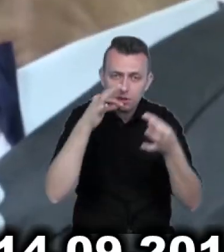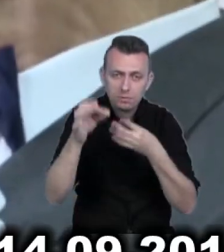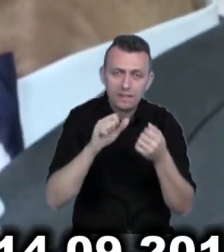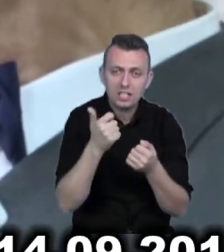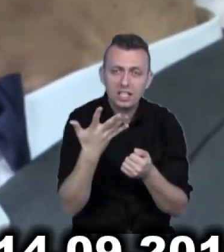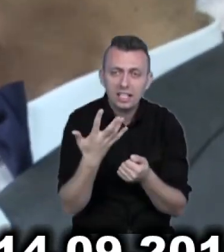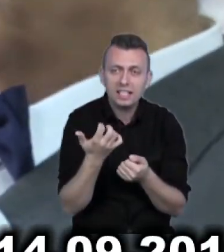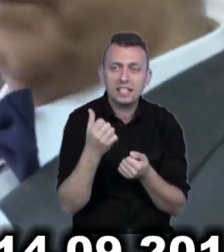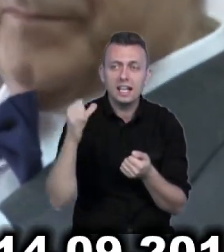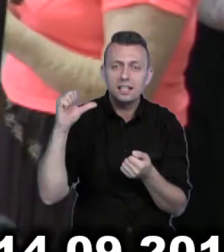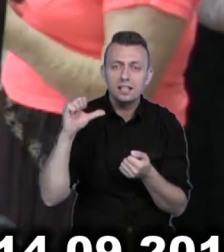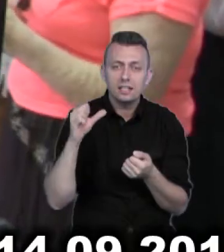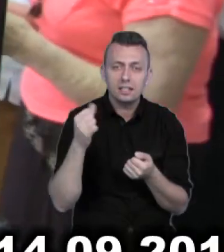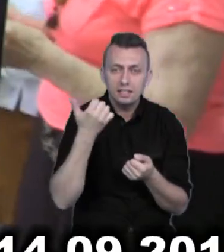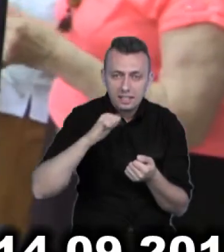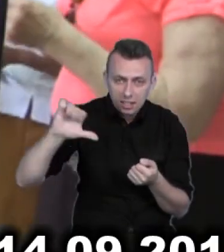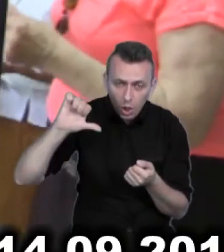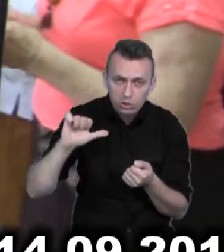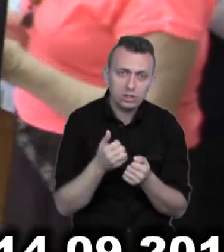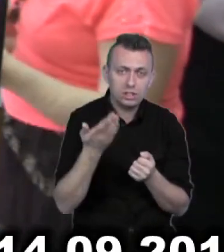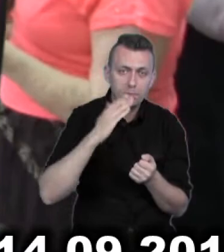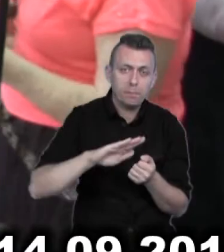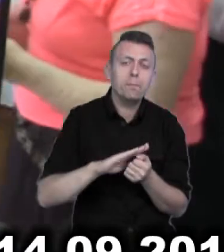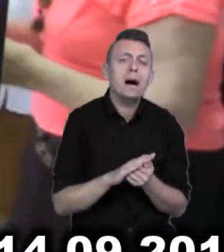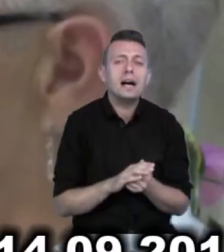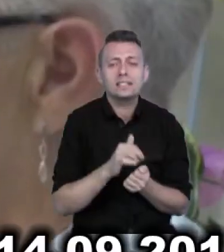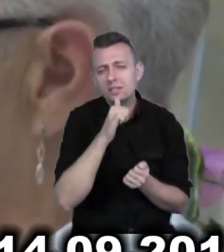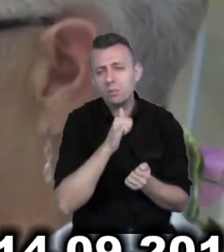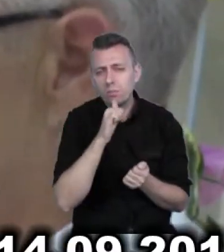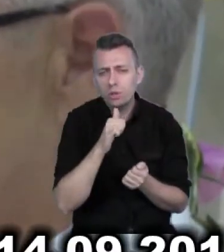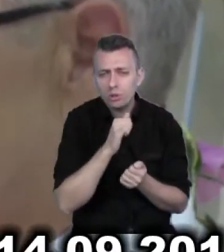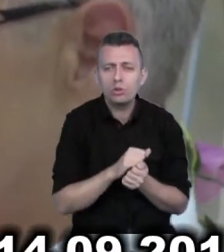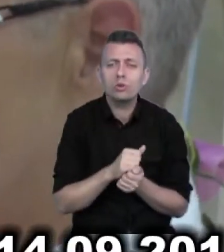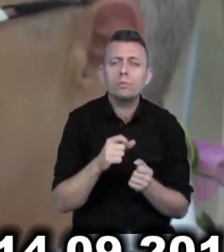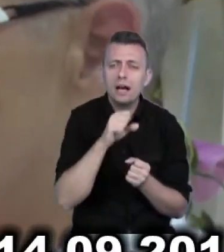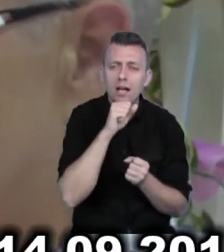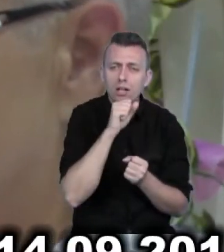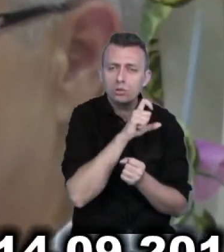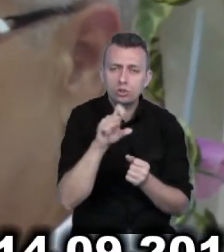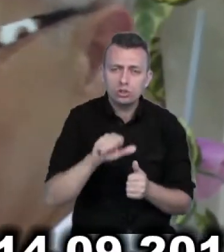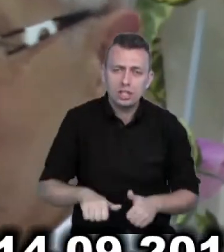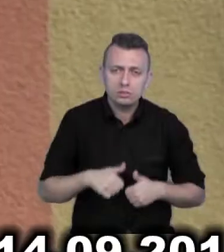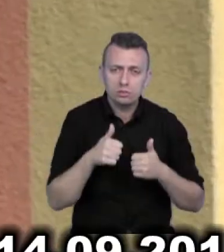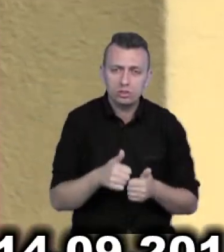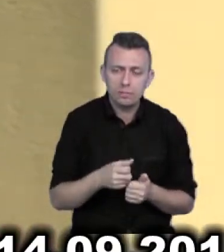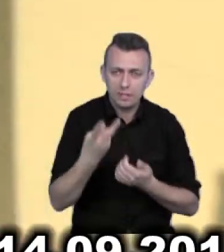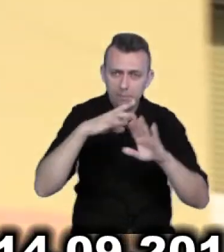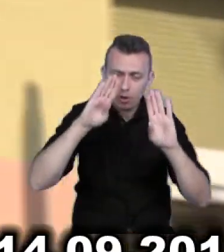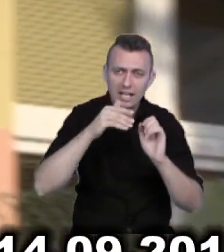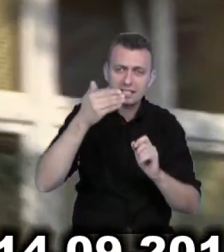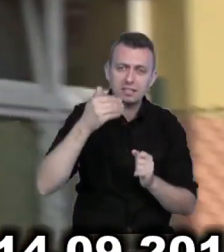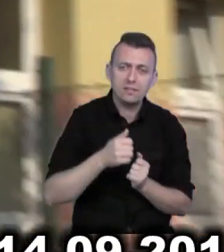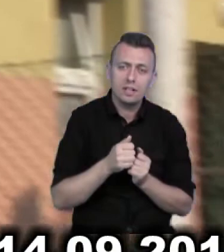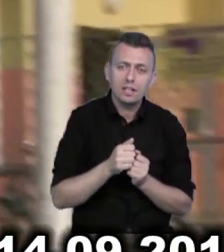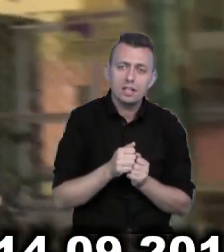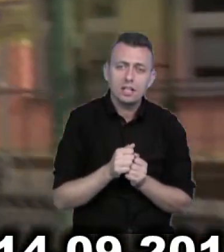a efekt zdumiewający. Mieszkańcy Dziennego Domu Pomocy Społecznej w Kutnie stworzyli występ pod tytułem Wesele Regionalne. Przedstawienie